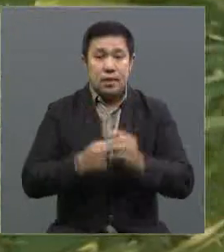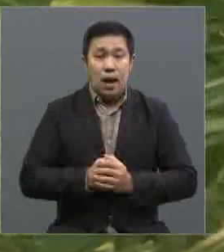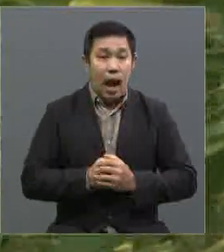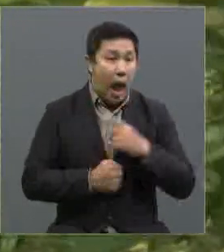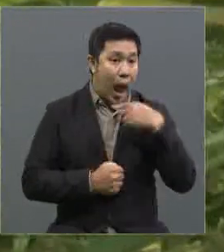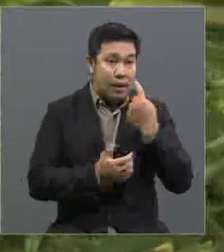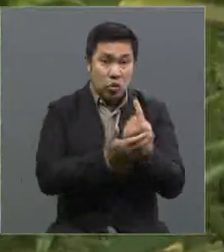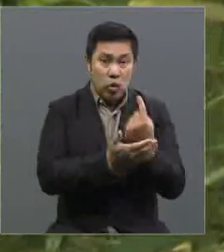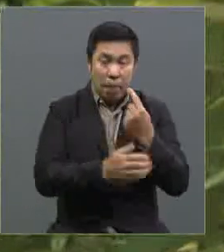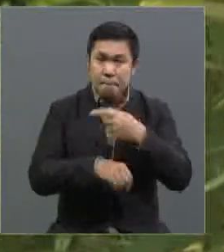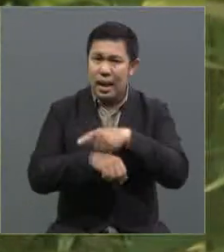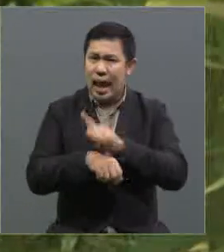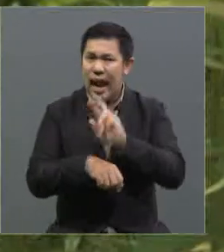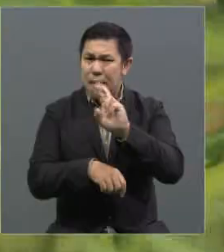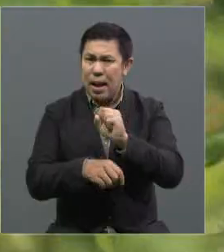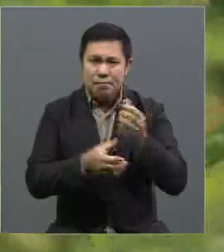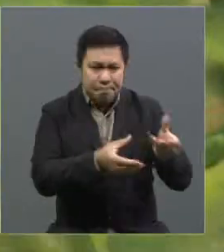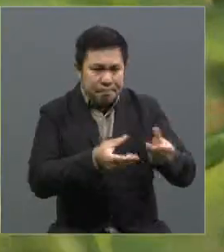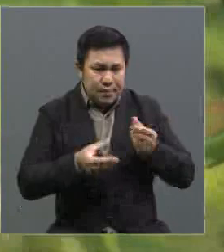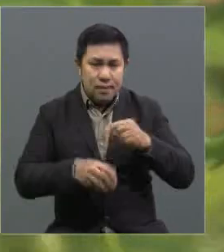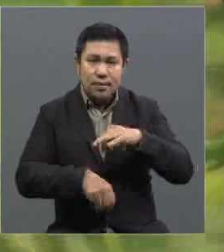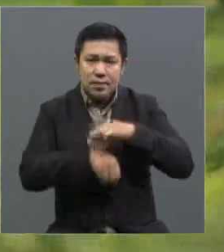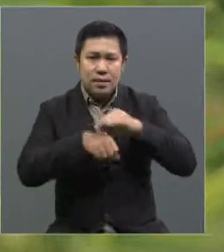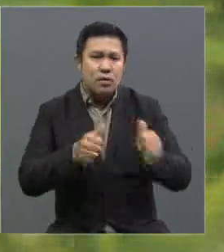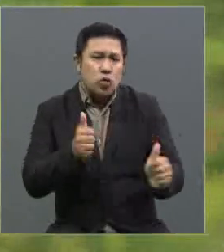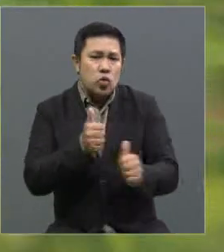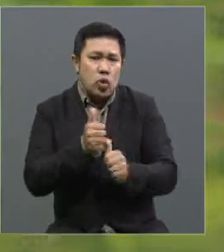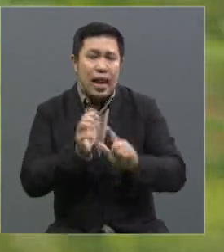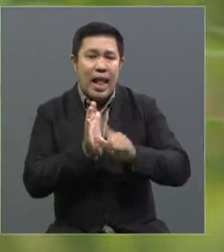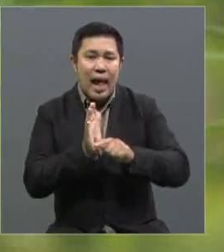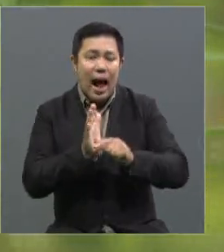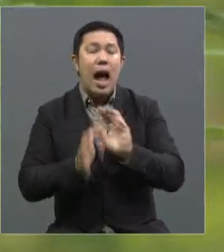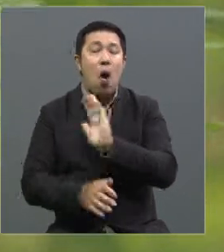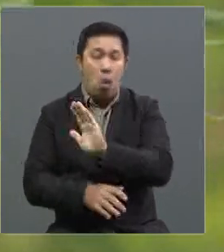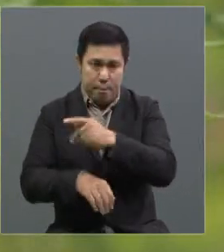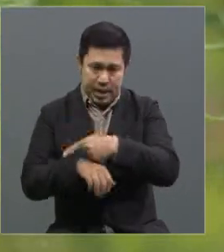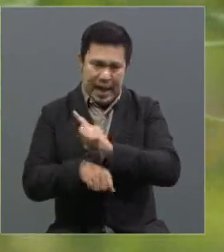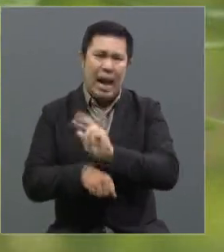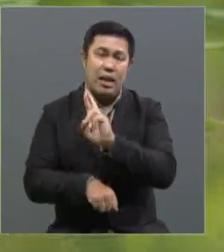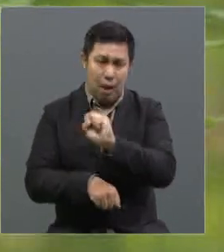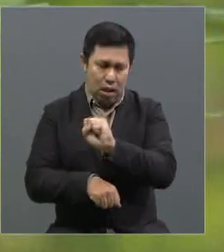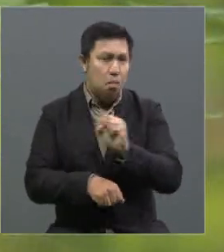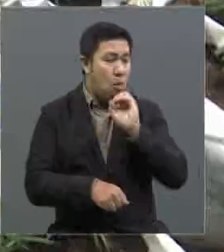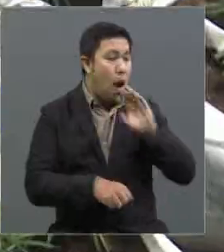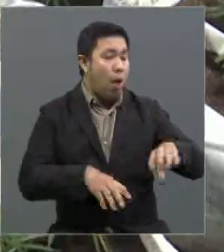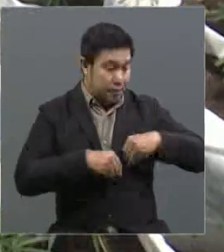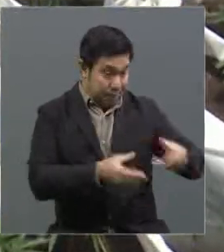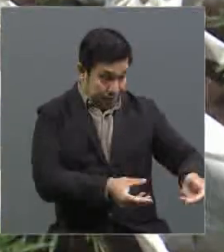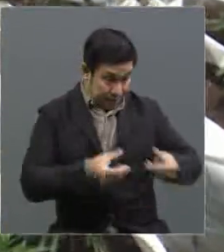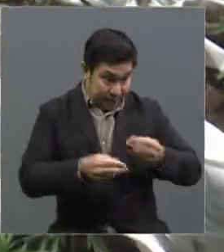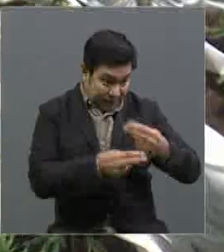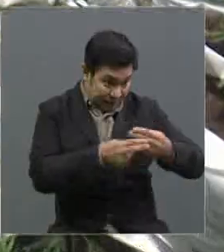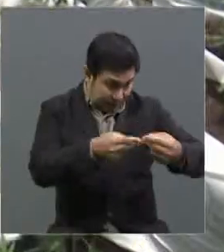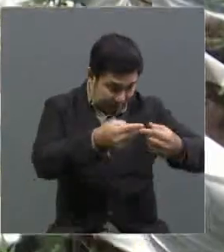ผู้ที่มาเป็นตัวแทนประธานสภารับเรื่องไว้ก็คือผู้ช่วยเลขานุการประธานสภาครับท่านก็บอกว่าเดี๋ยวจะทำตามขั้นตอนก็คือต้องนำราย